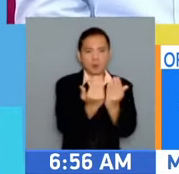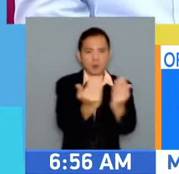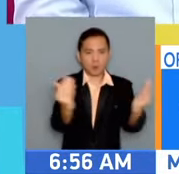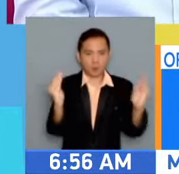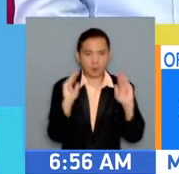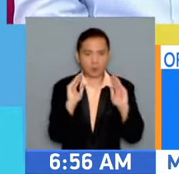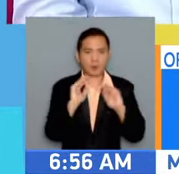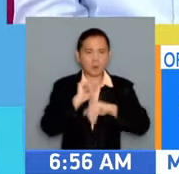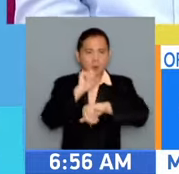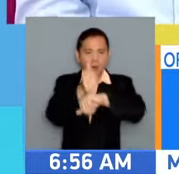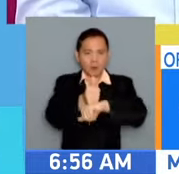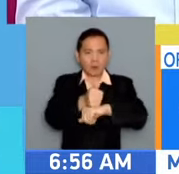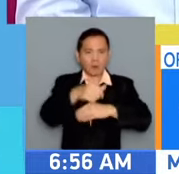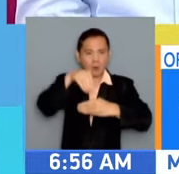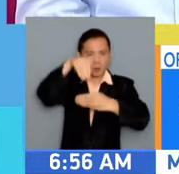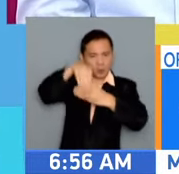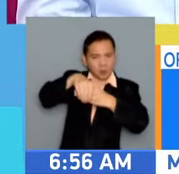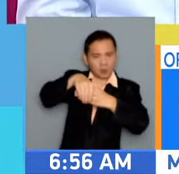At napaka-ano po nito,